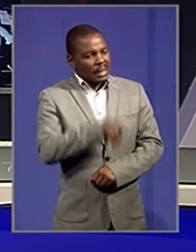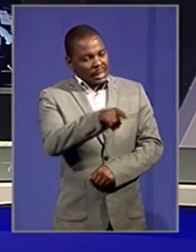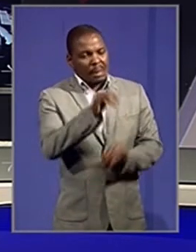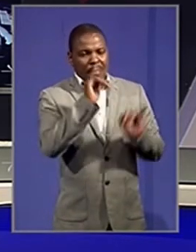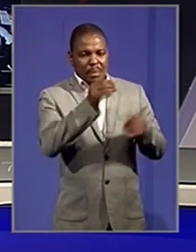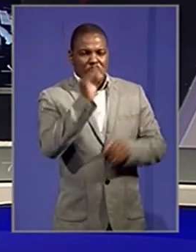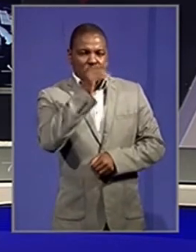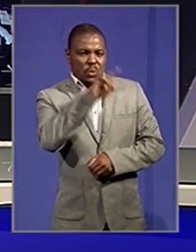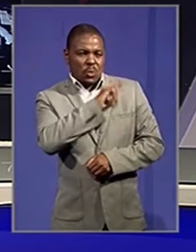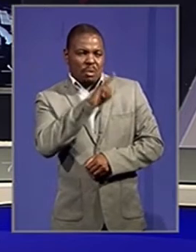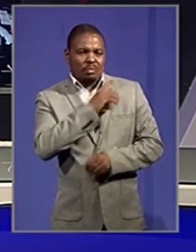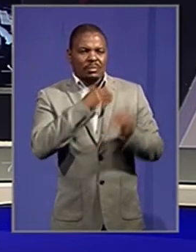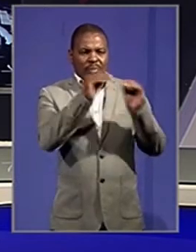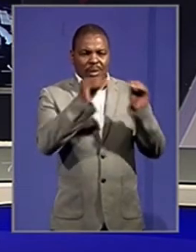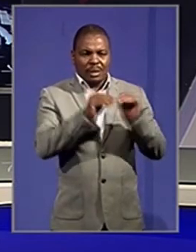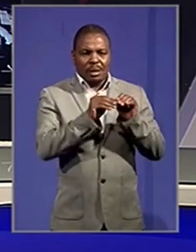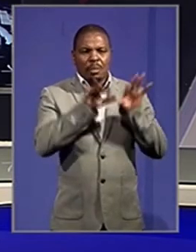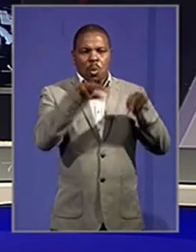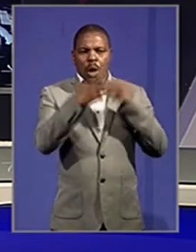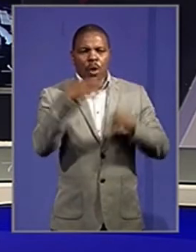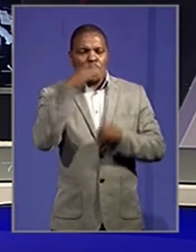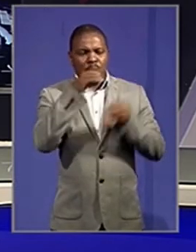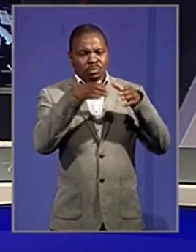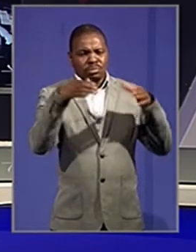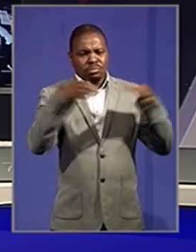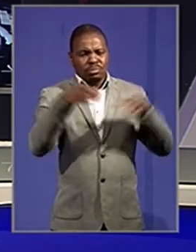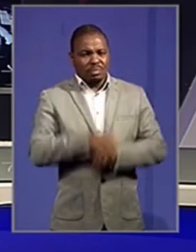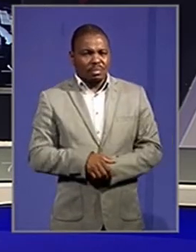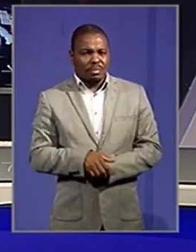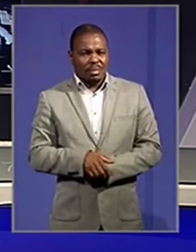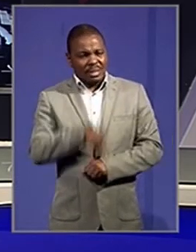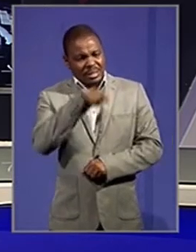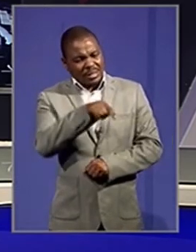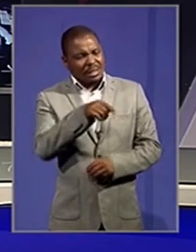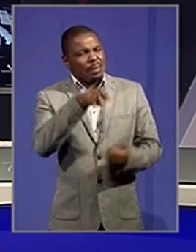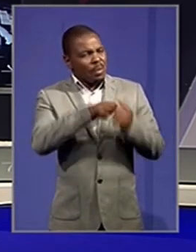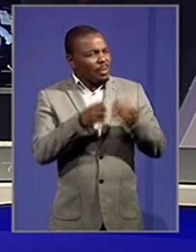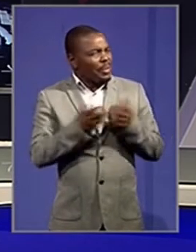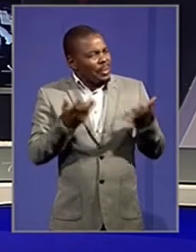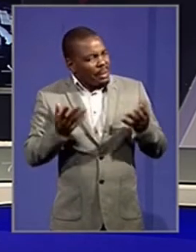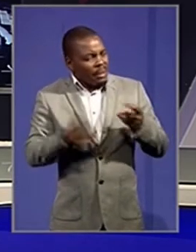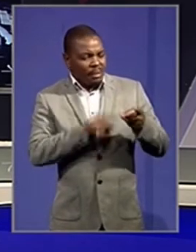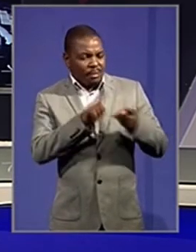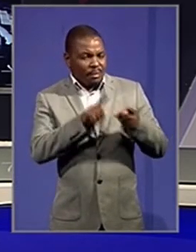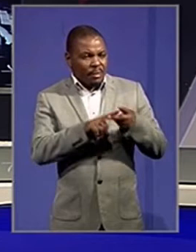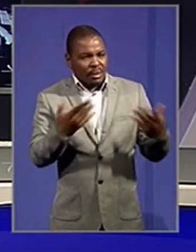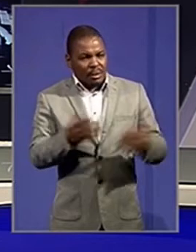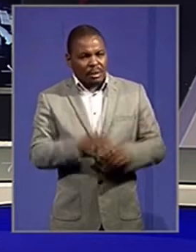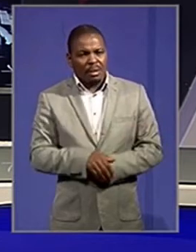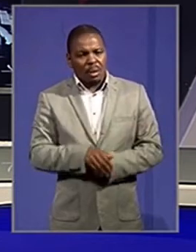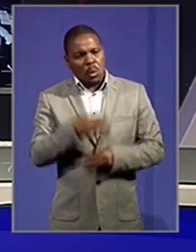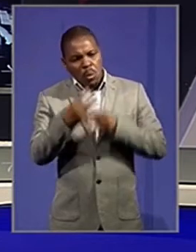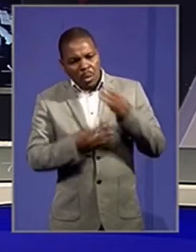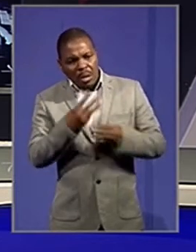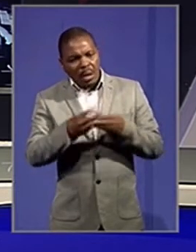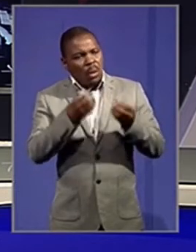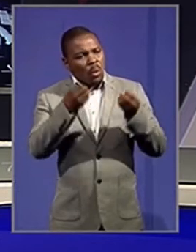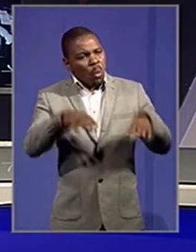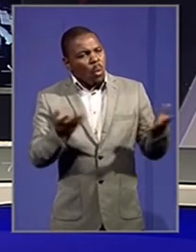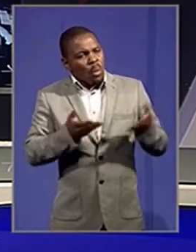haholo tsa nyoloha ha dipalo-palo tsa tlhokeho ya mesebetsi ka hara naha. E ka ba hantle bothata bo hokae le hore ke dikarolong dife moo ba mesebetsi le ya lahleha